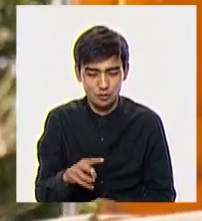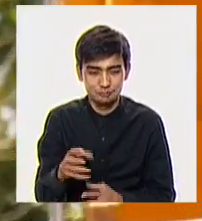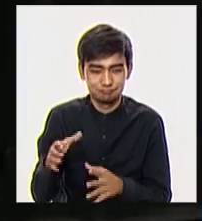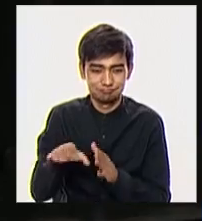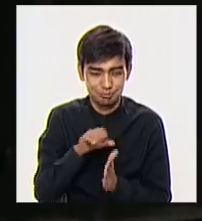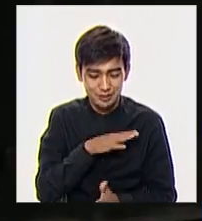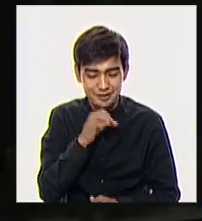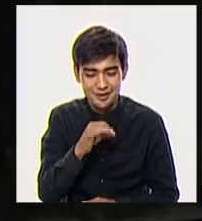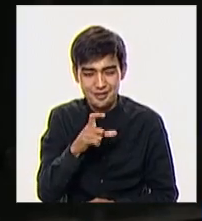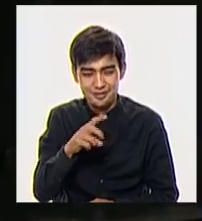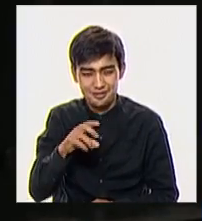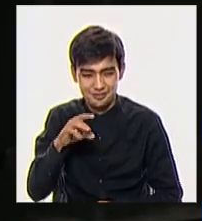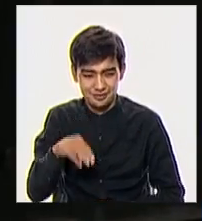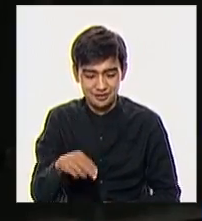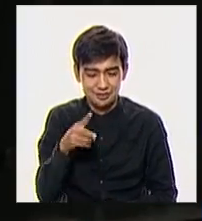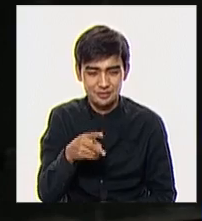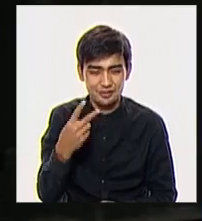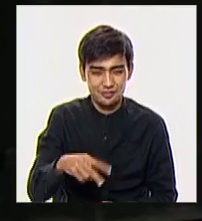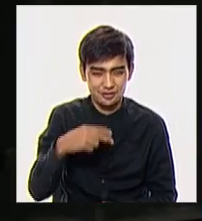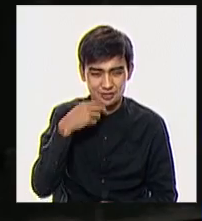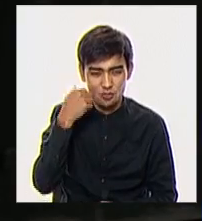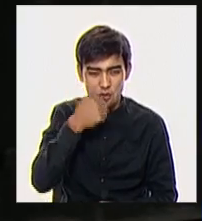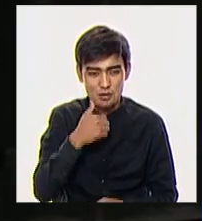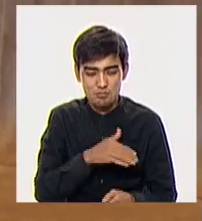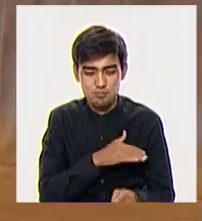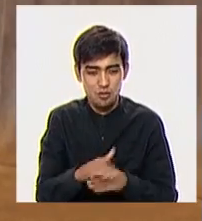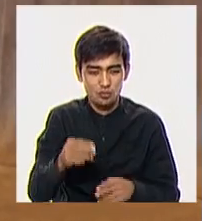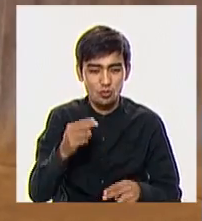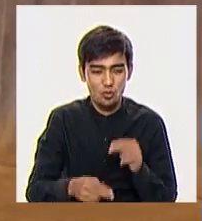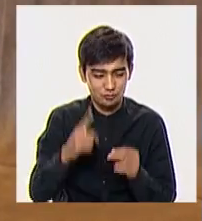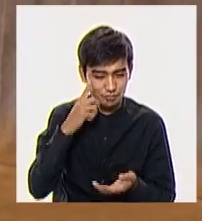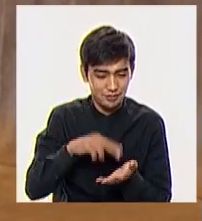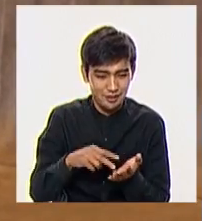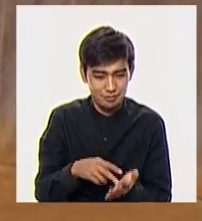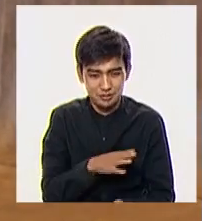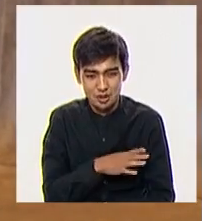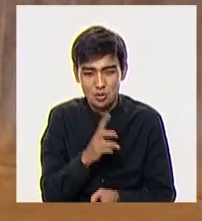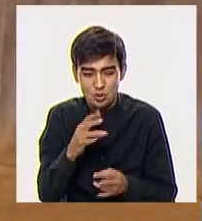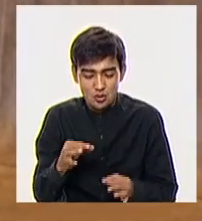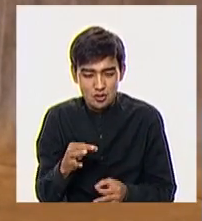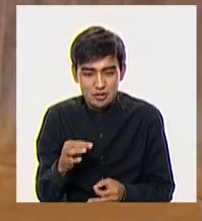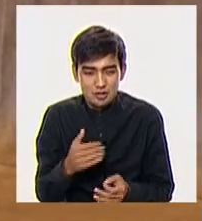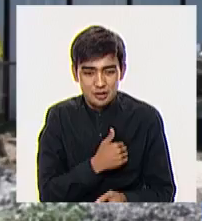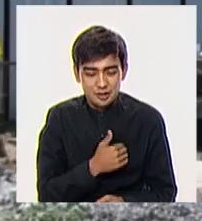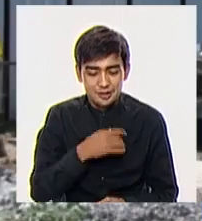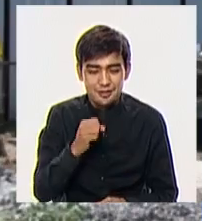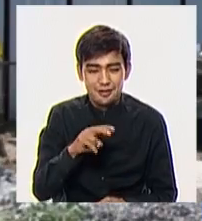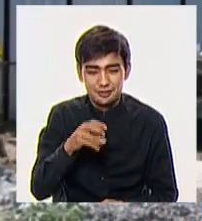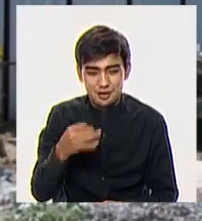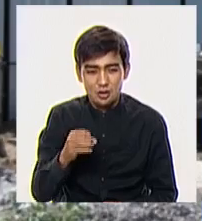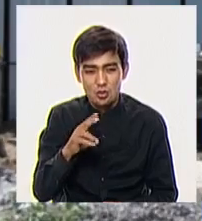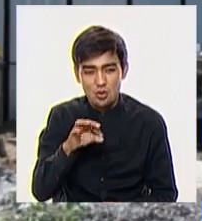алғаны белгілі. ЛРТ 2023 жылы толық бітеді деп жоспарланған. Бірақ арық айтып семіз шыққысы келді ме, әйтеуір бүгін Алтай